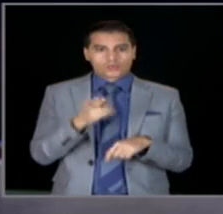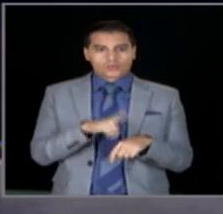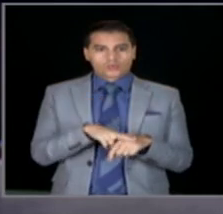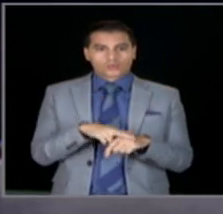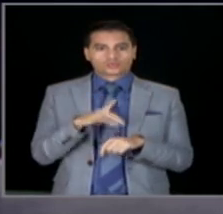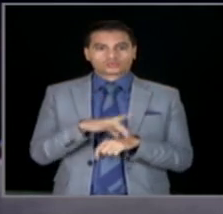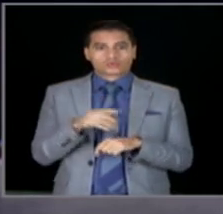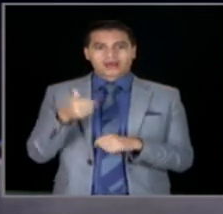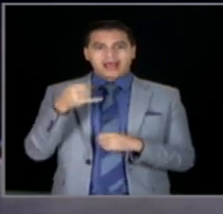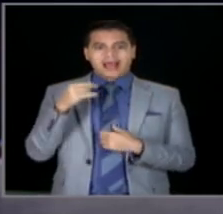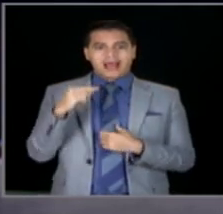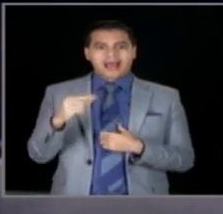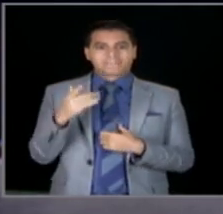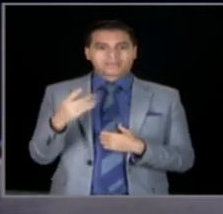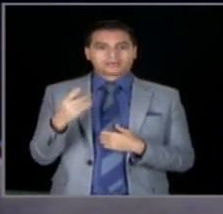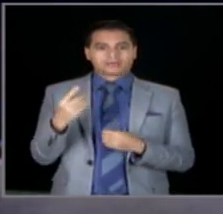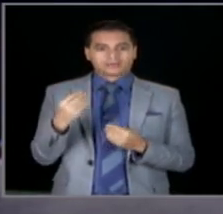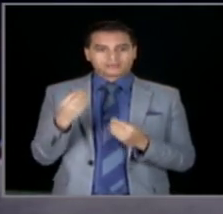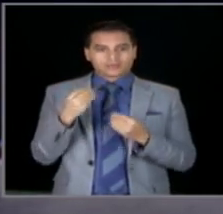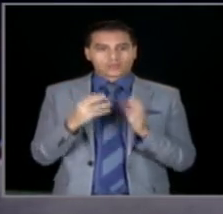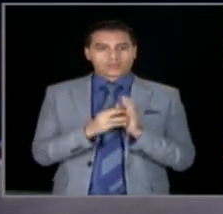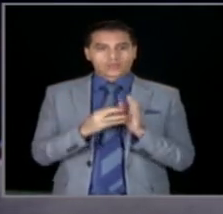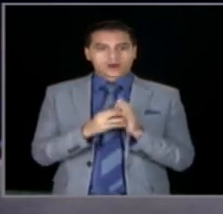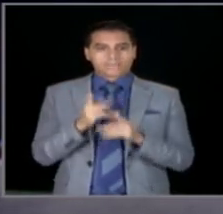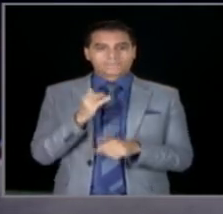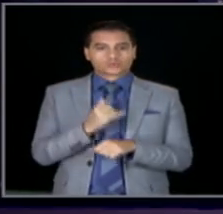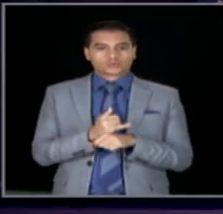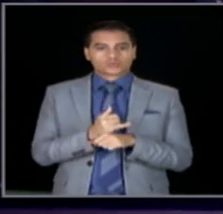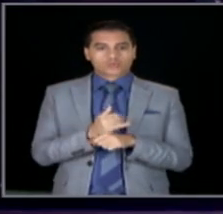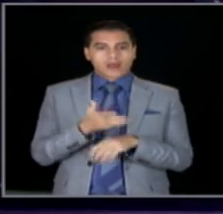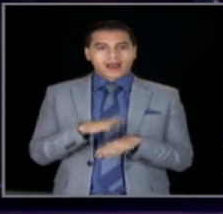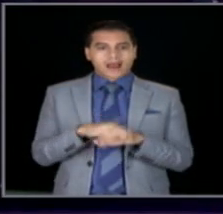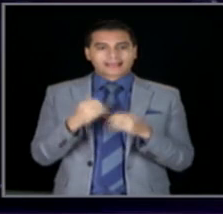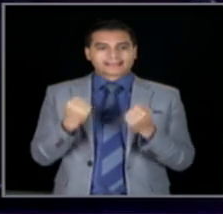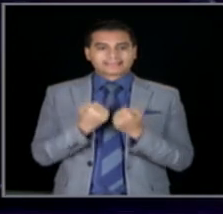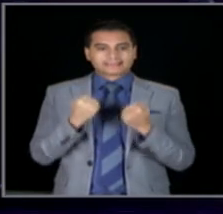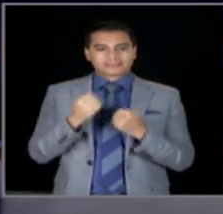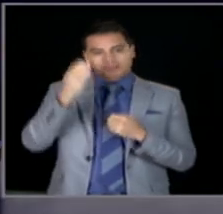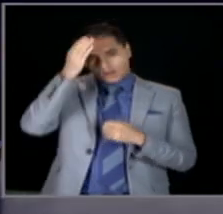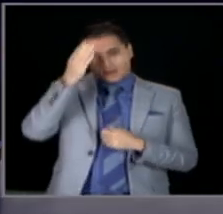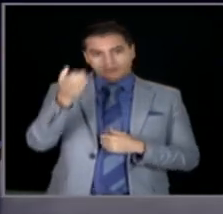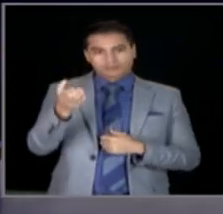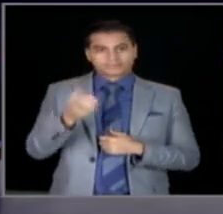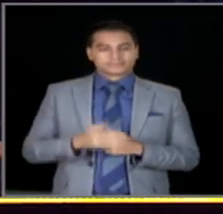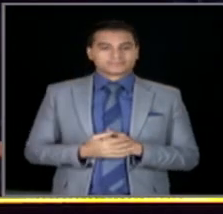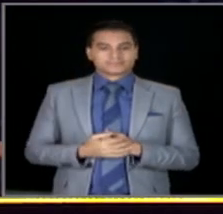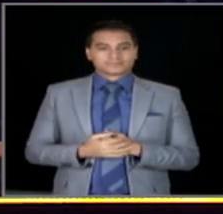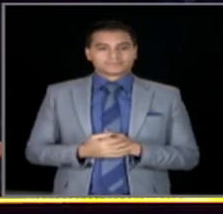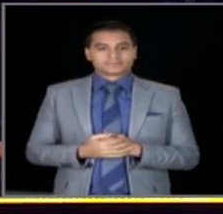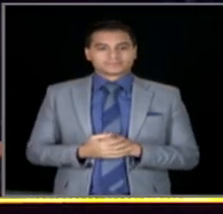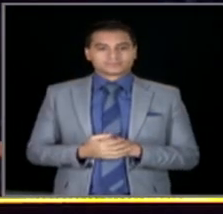وكمان دكتور أحمد كان عندنا في الكلية مسؤول تدريب العباقرة، هو موجود معنا كمان النهاردة، كان مدربنا عليها كتير برضو. كويس.